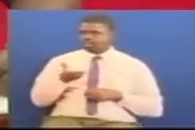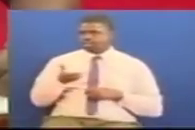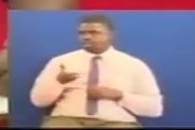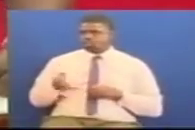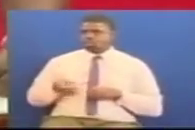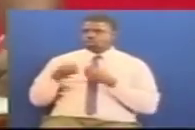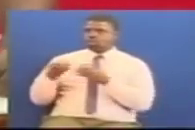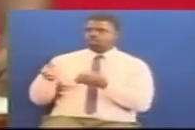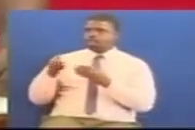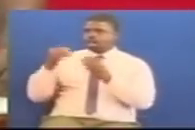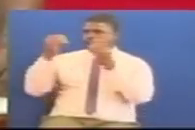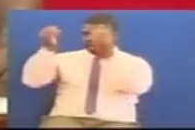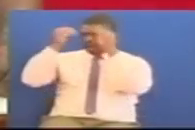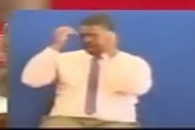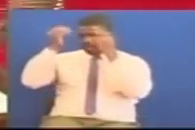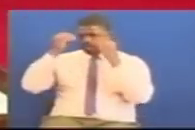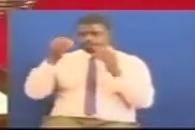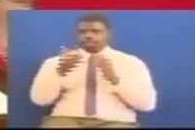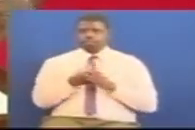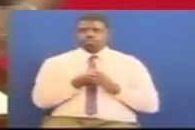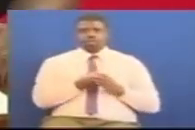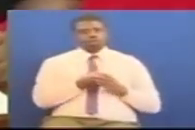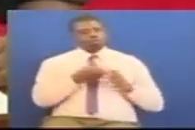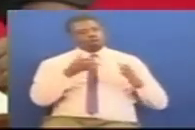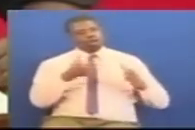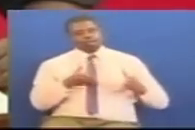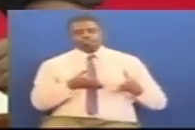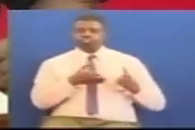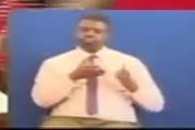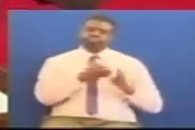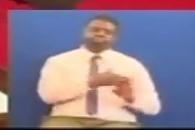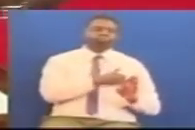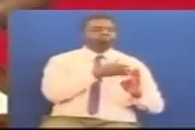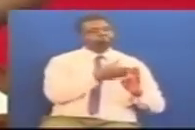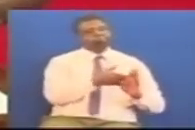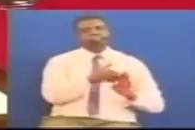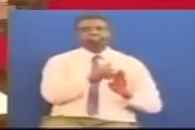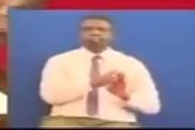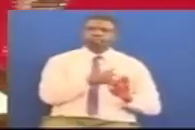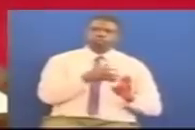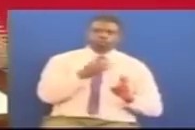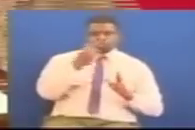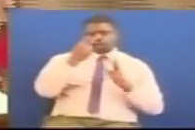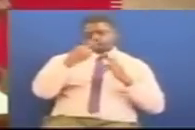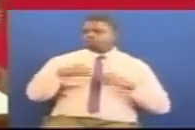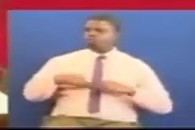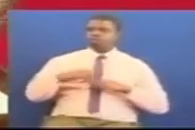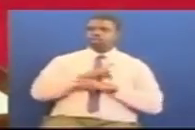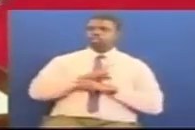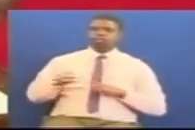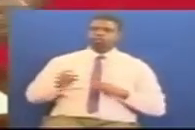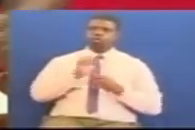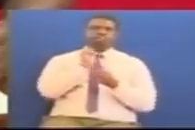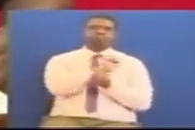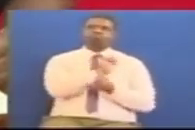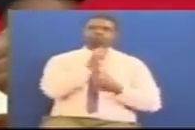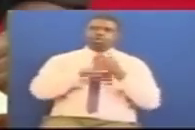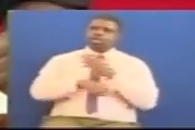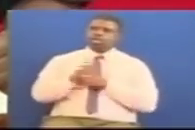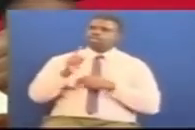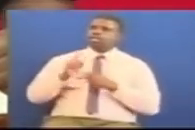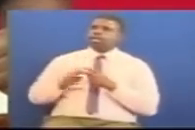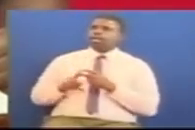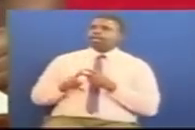wakiwapa elimu pamoja na kuwafariji watoto hawa ili wajione kwamba wao sio wafungwa ndani ya magereza,